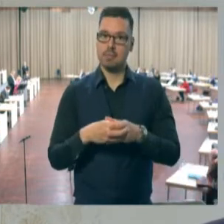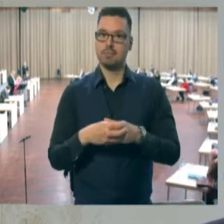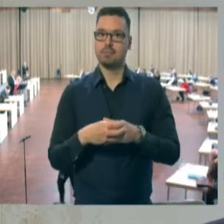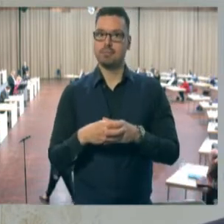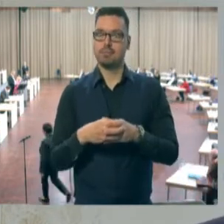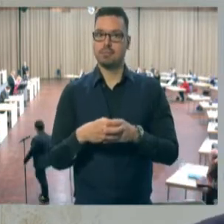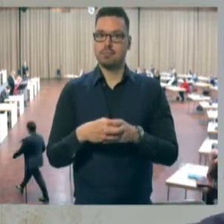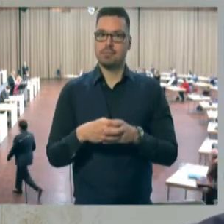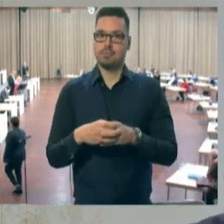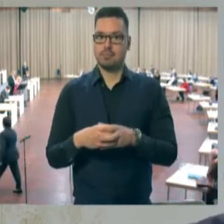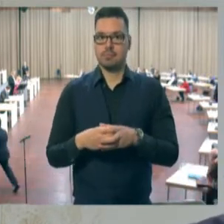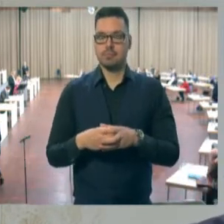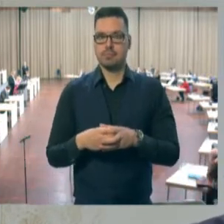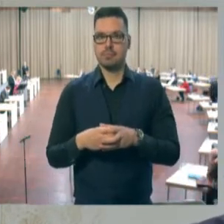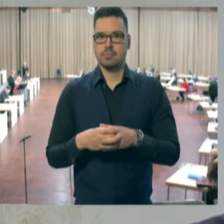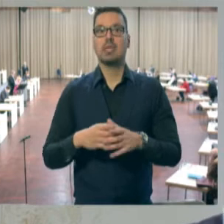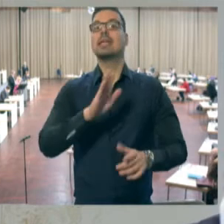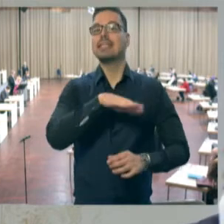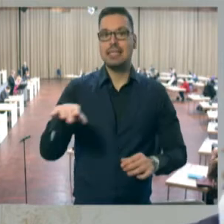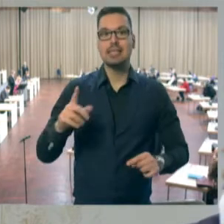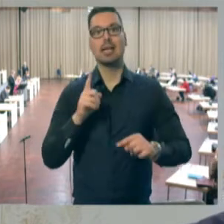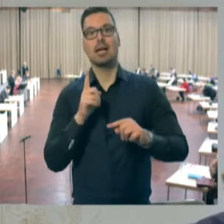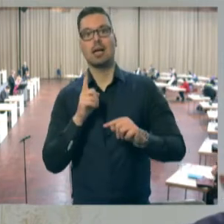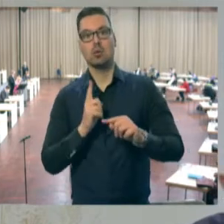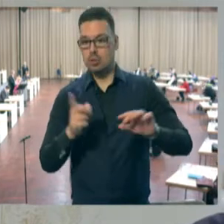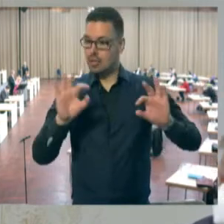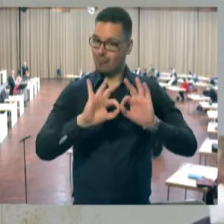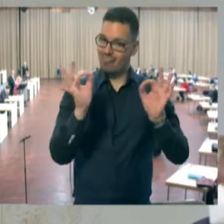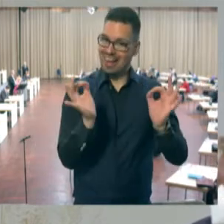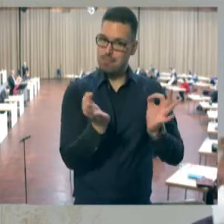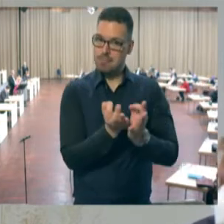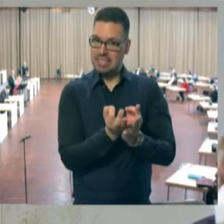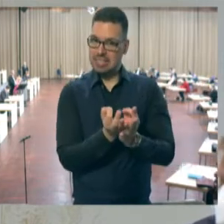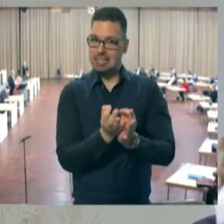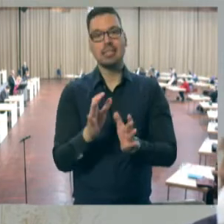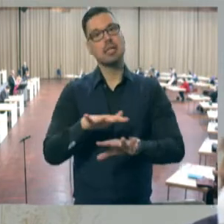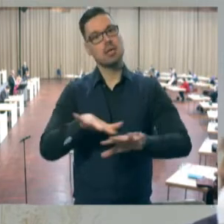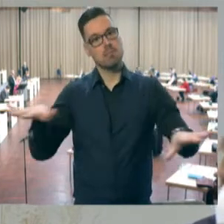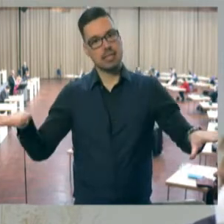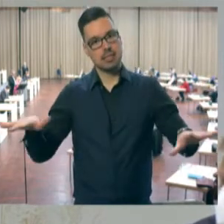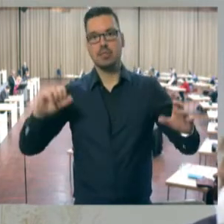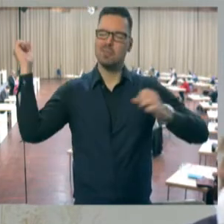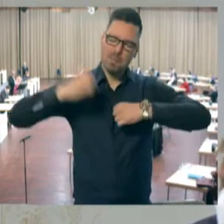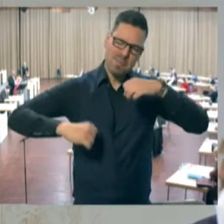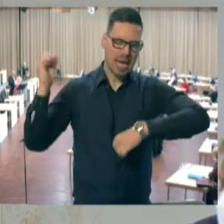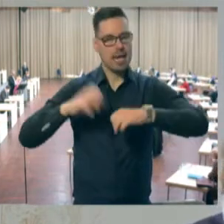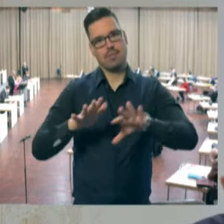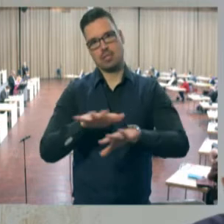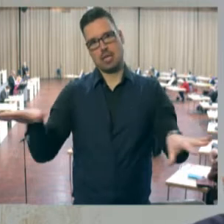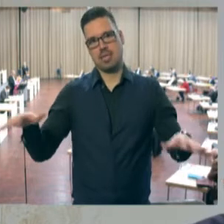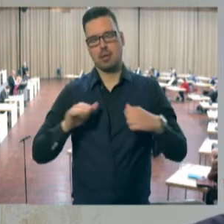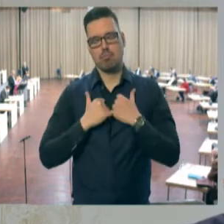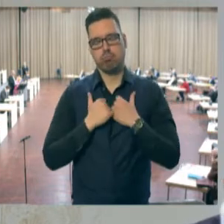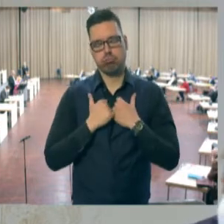gemeinsam feststellen können, dass Kinder und die Familien sicherlich in dieser Pandemie und in der Bekämpfung der Pandemie die